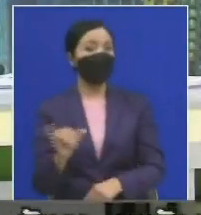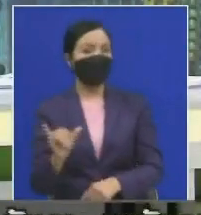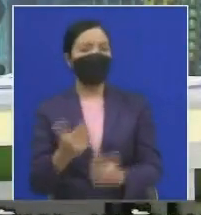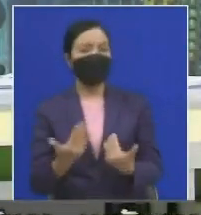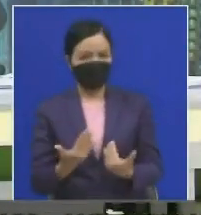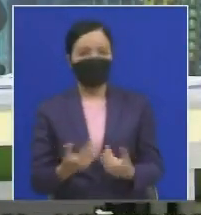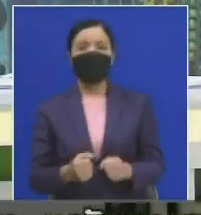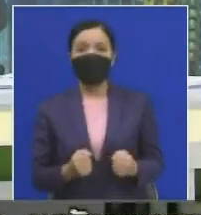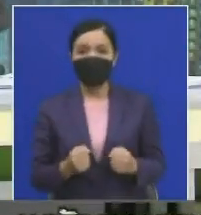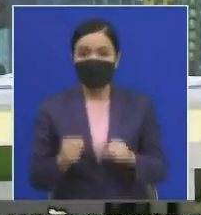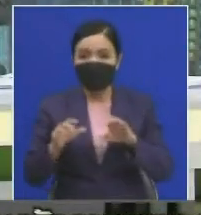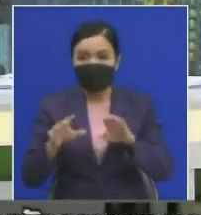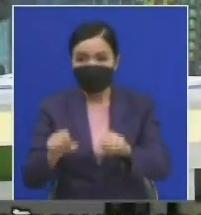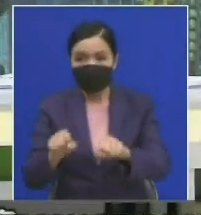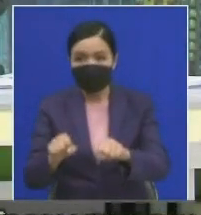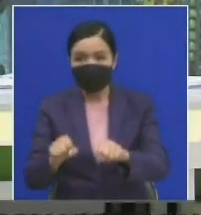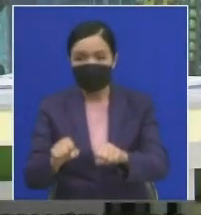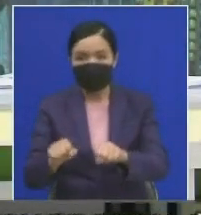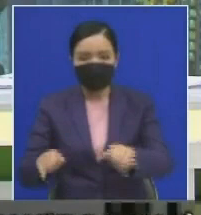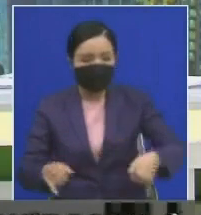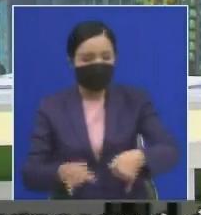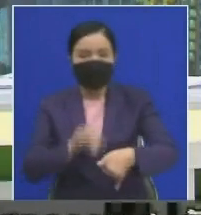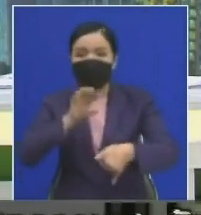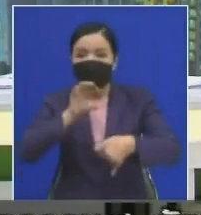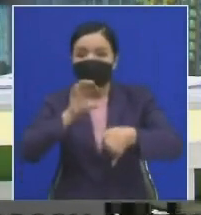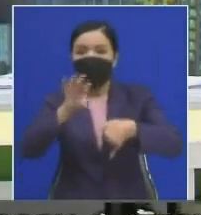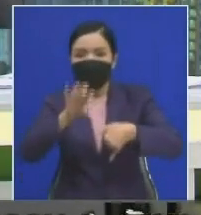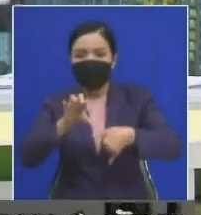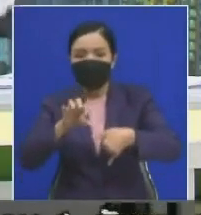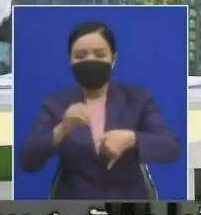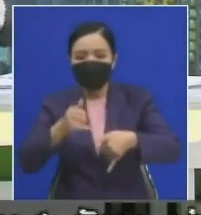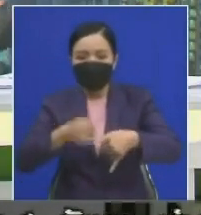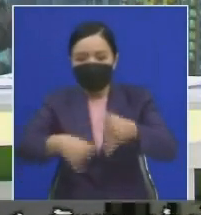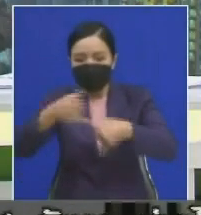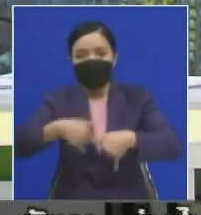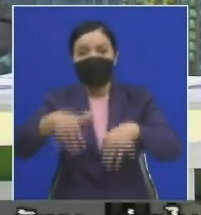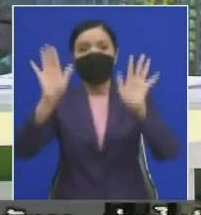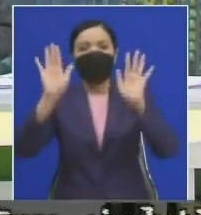กำลงจเขาไปจับ เหา commod ดัง ไาคนนหมดเลย